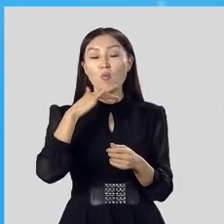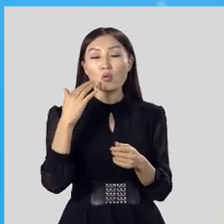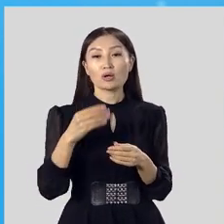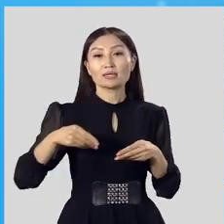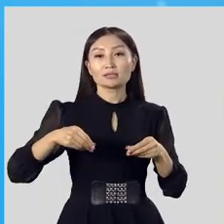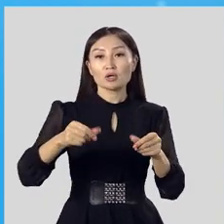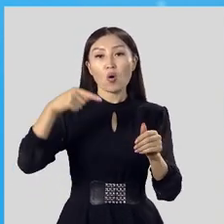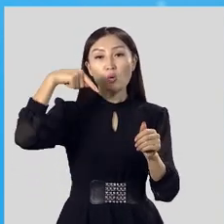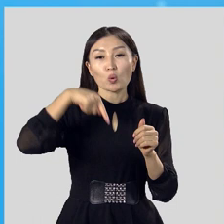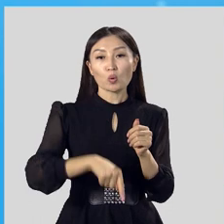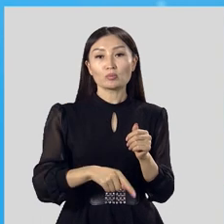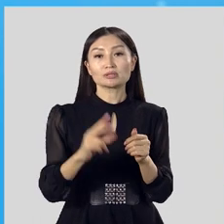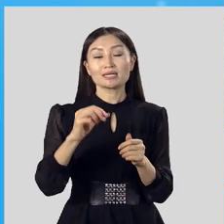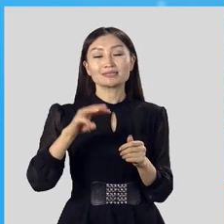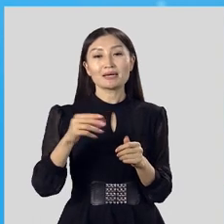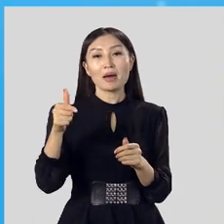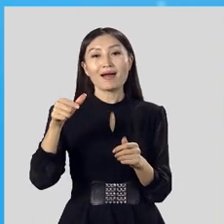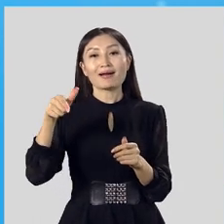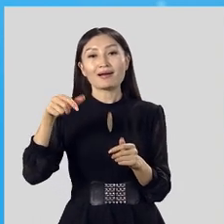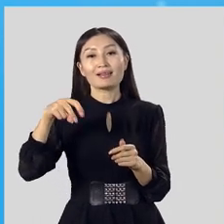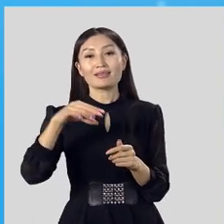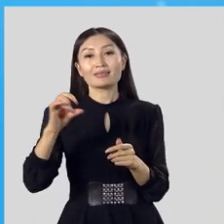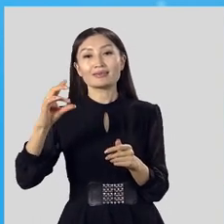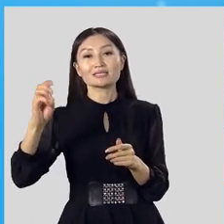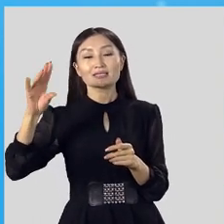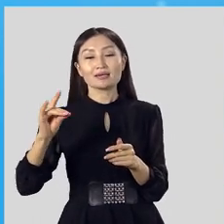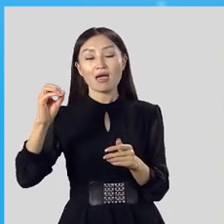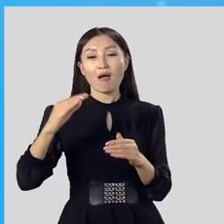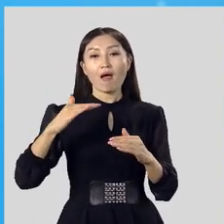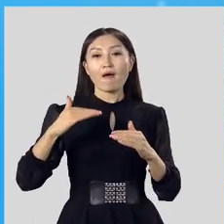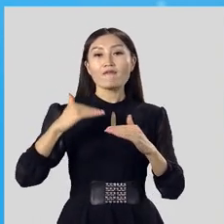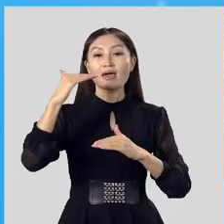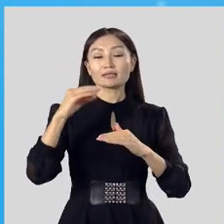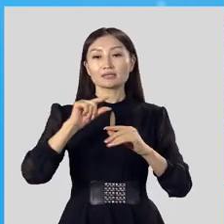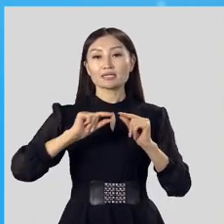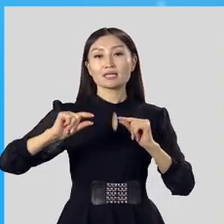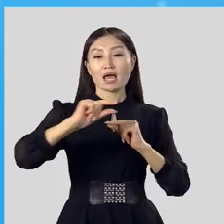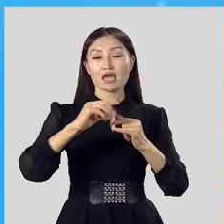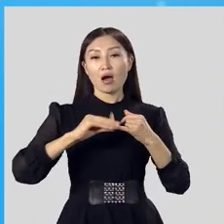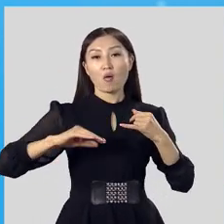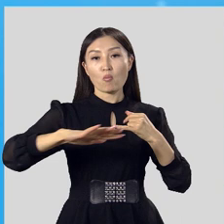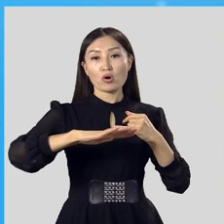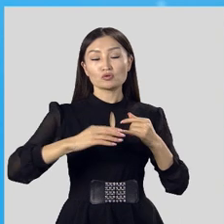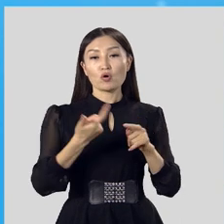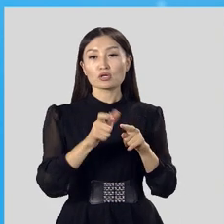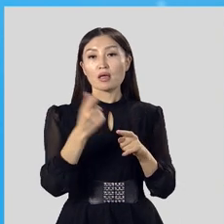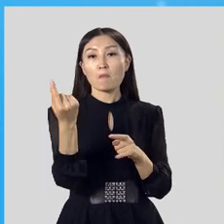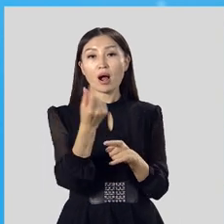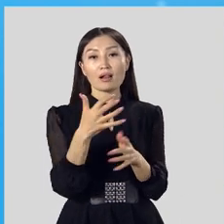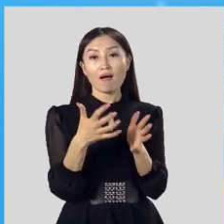сеют несколько глубже, чем в глинистые. В верхних слоях песчаной почвы очень мало